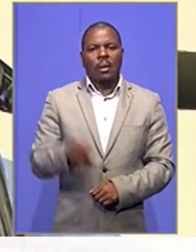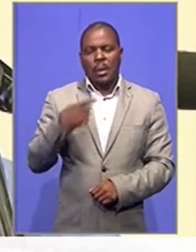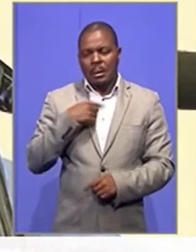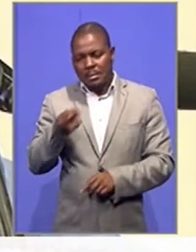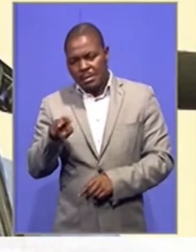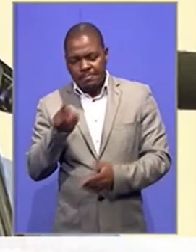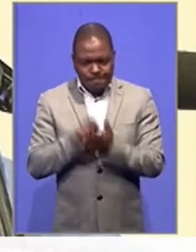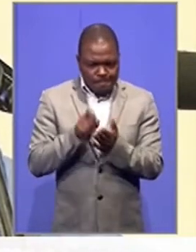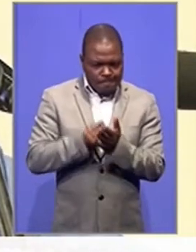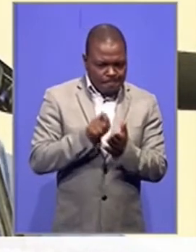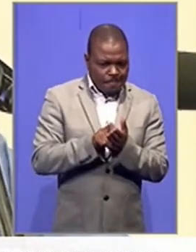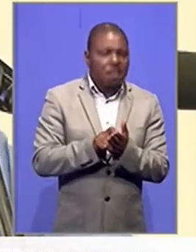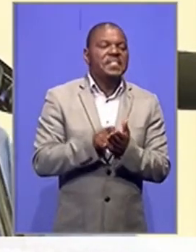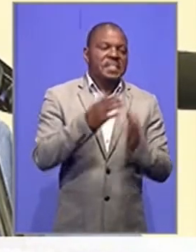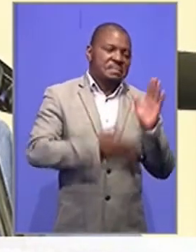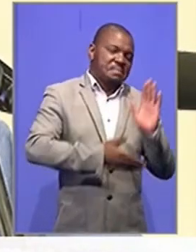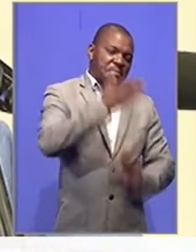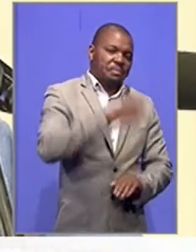tsamaya.